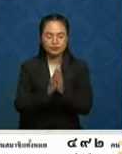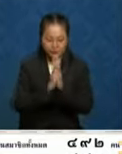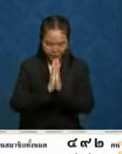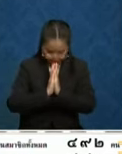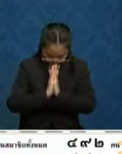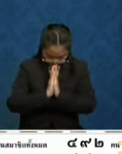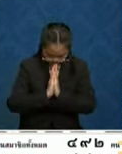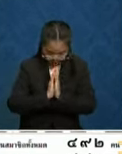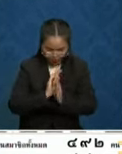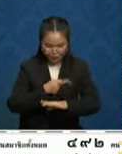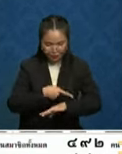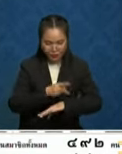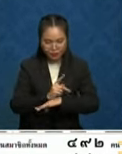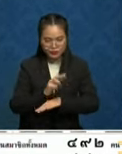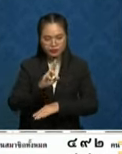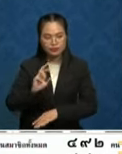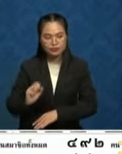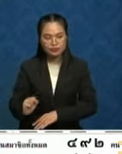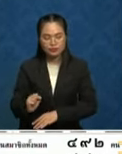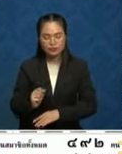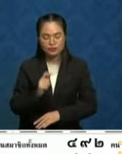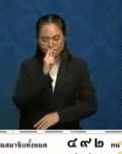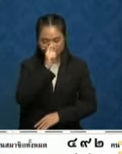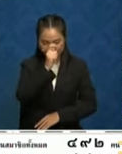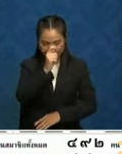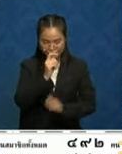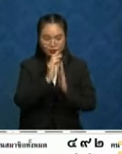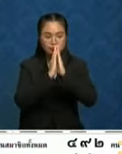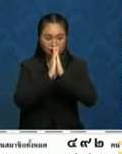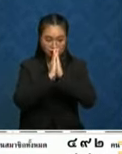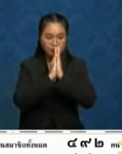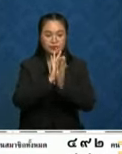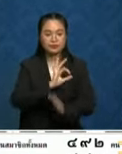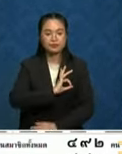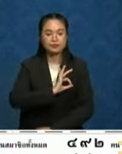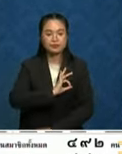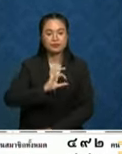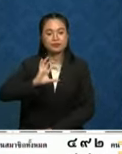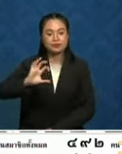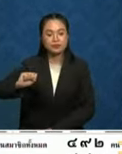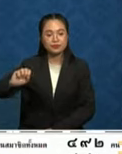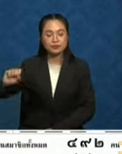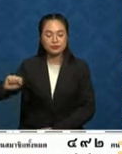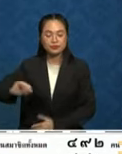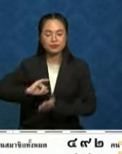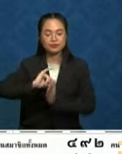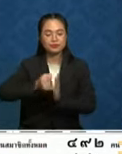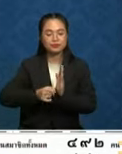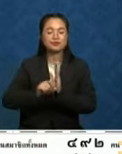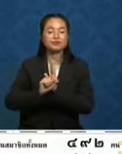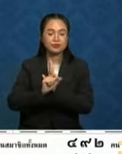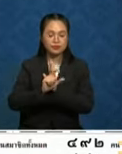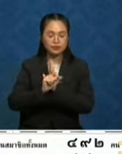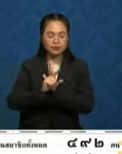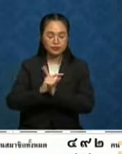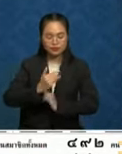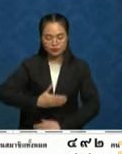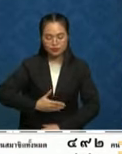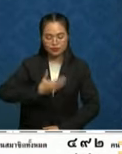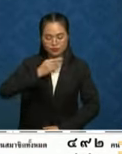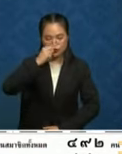ทานสภาที่เคารพผมอาจพลสันไตรภพสมาชิกสภาผู้แทนราษฎรจังหวัดศรีสะเกษพรรคภูมิใจไทย